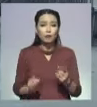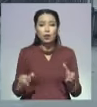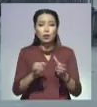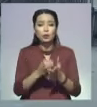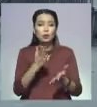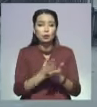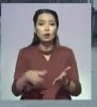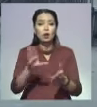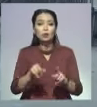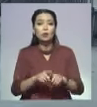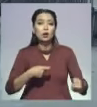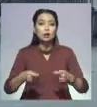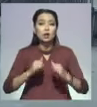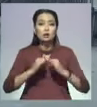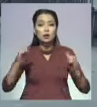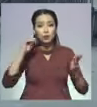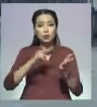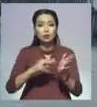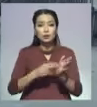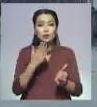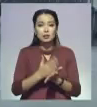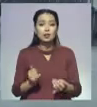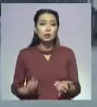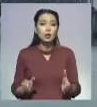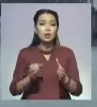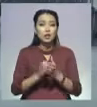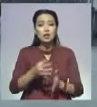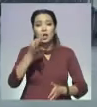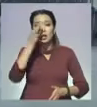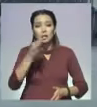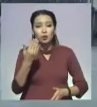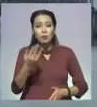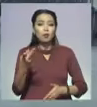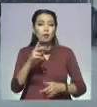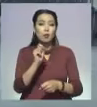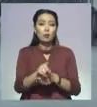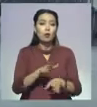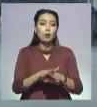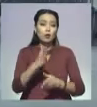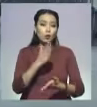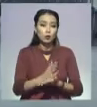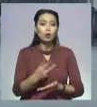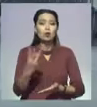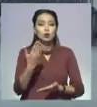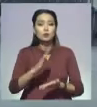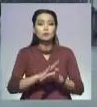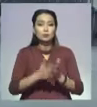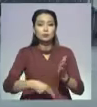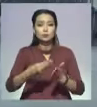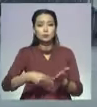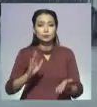Болашақта экспортты кеңейту жоспарда бар. Қазірдің өзінде завод Германияның 2 тапсырысын орындауда. Үшіншісімен келісімге кеп жатырмыз.